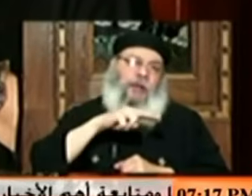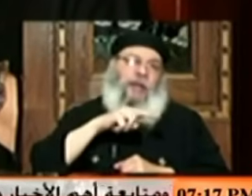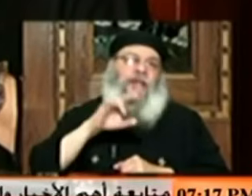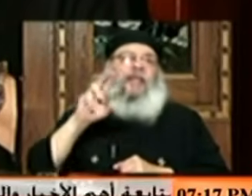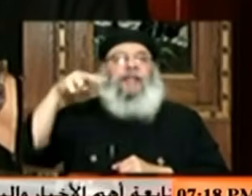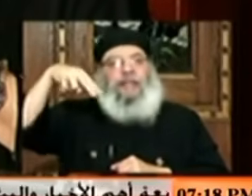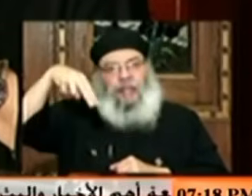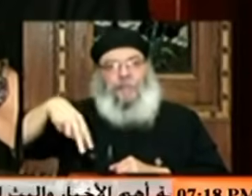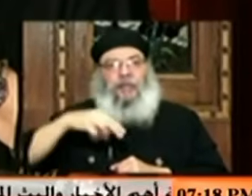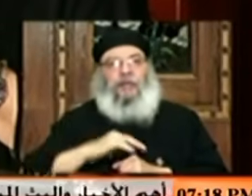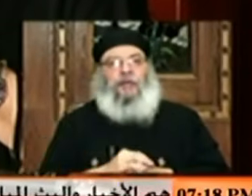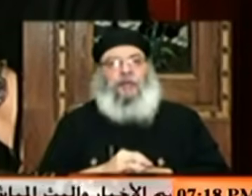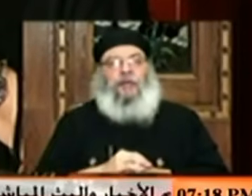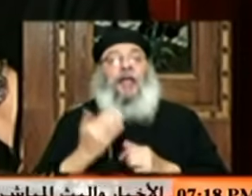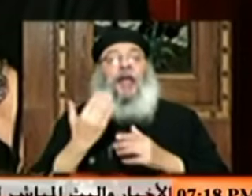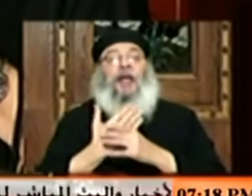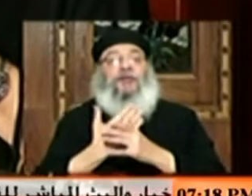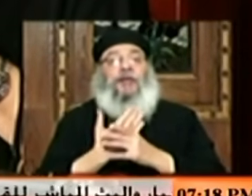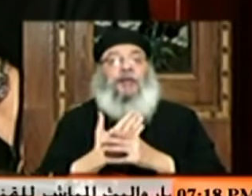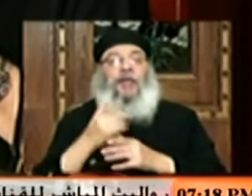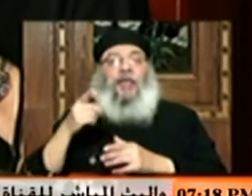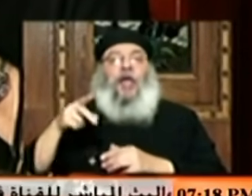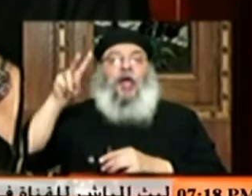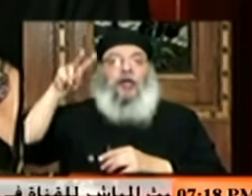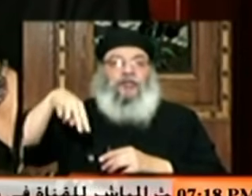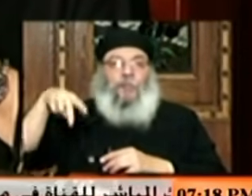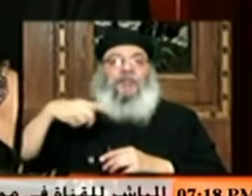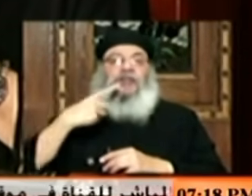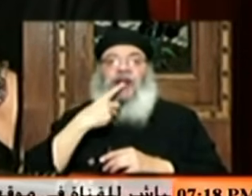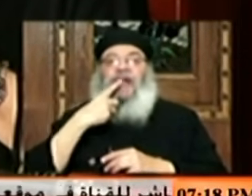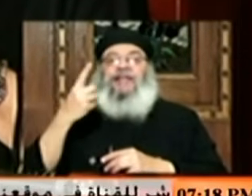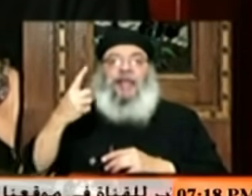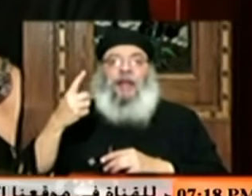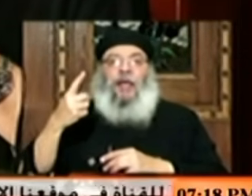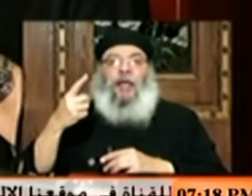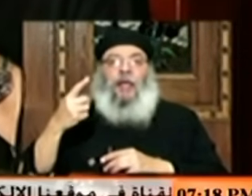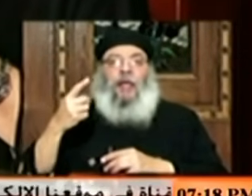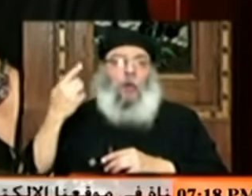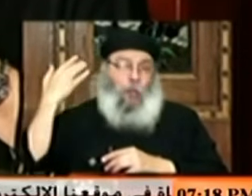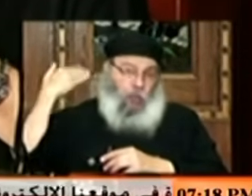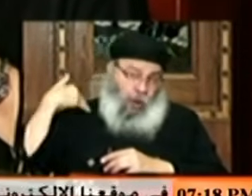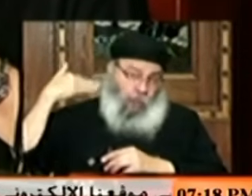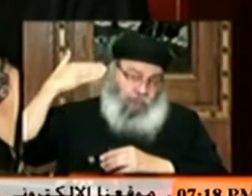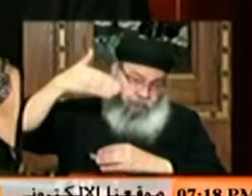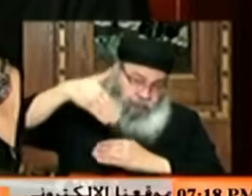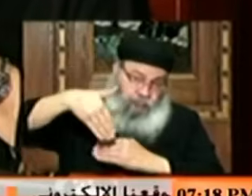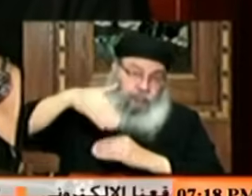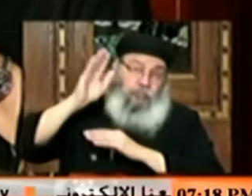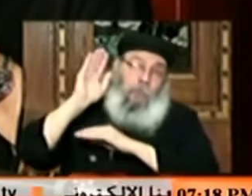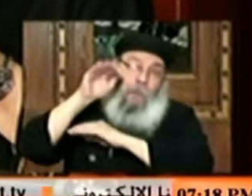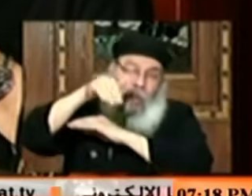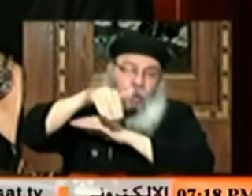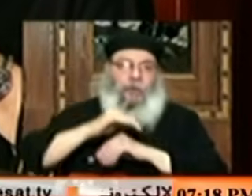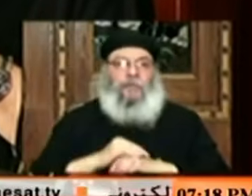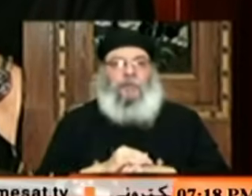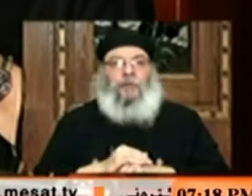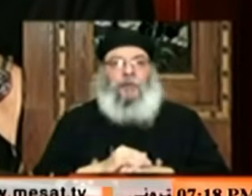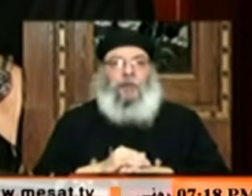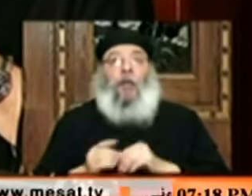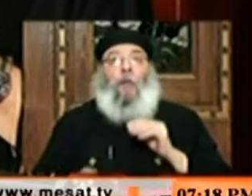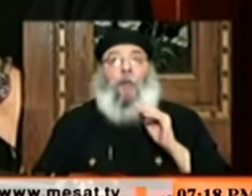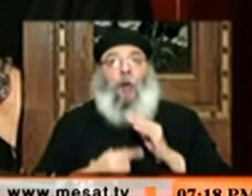رقم يه علشان كده هي كان بقى ها 18 سنه واللي جعلها في هذه